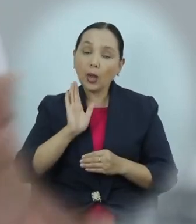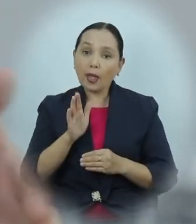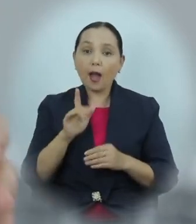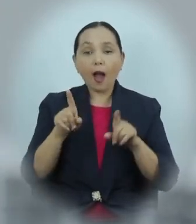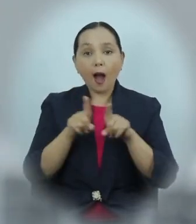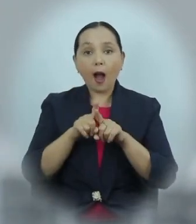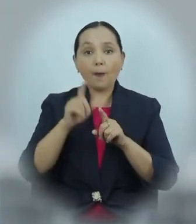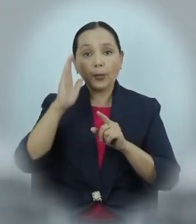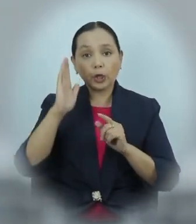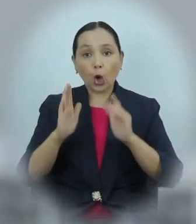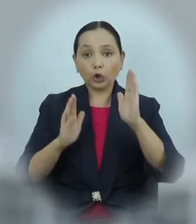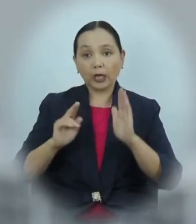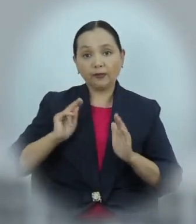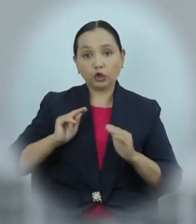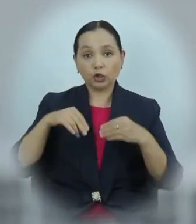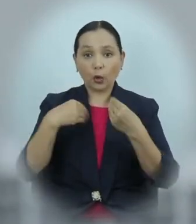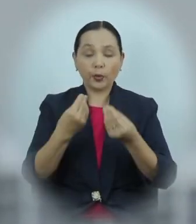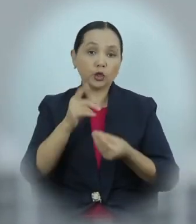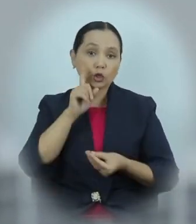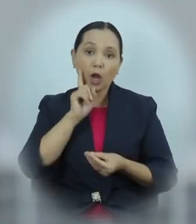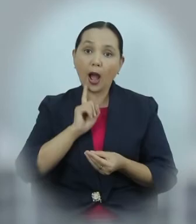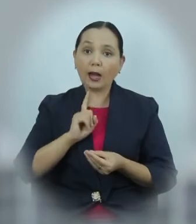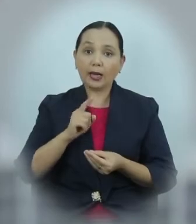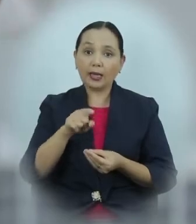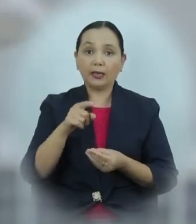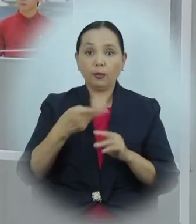Ham yon tarafiga ishlov berishga ham qulay taroq.